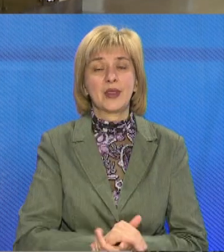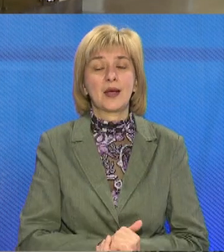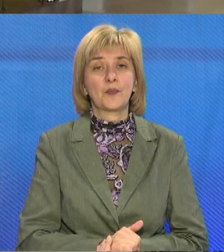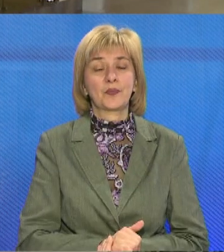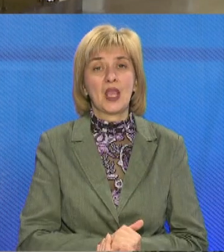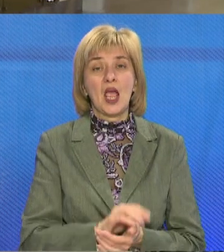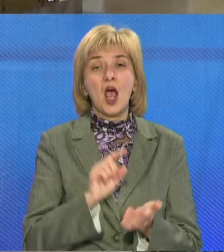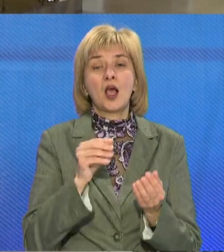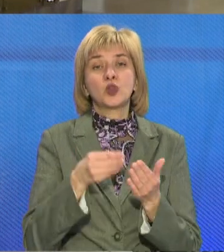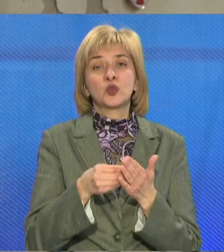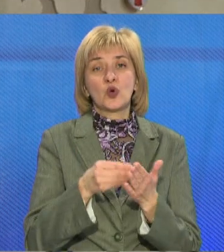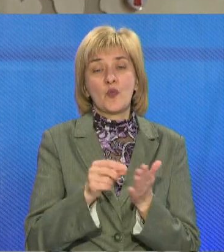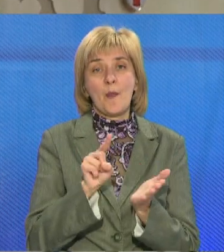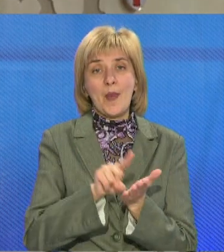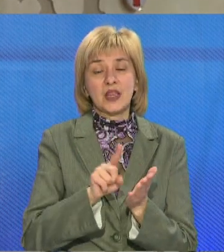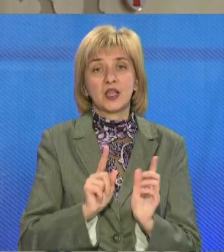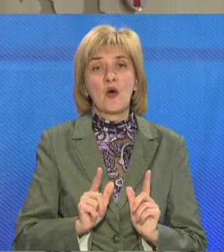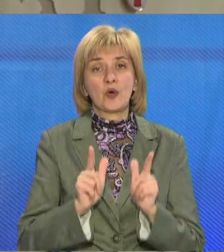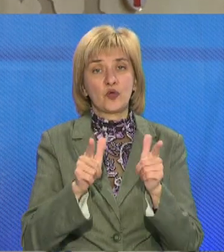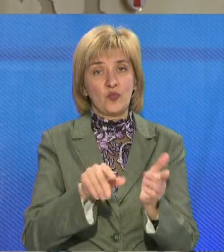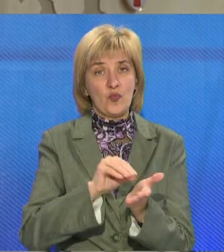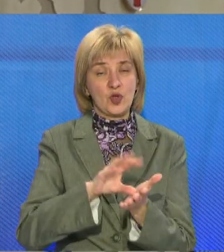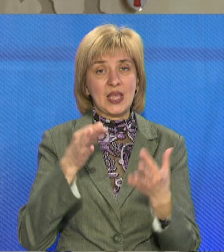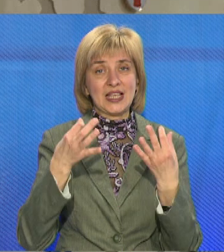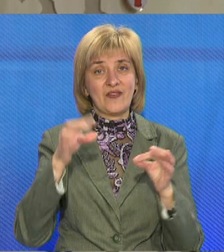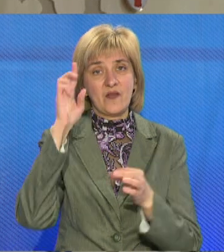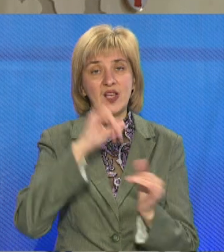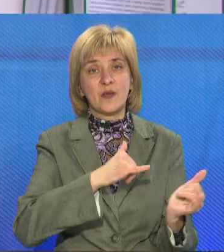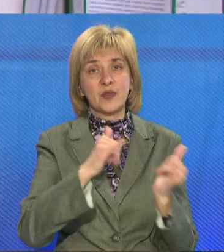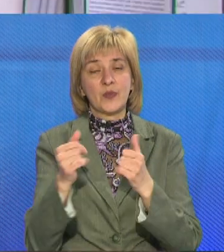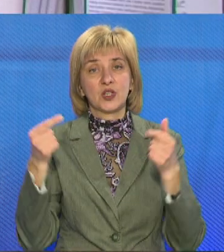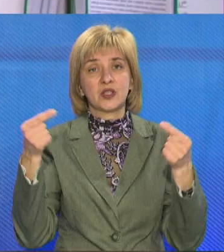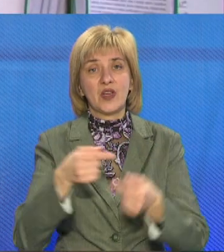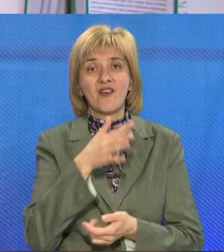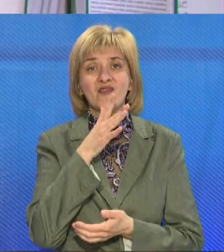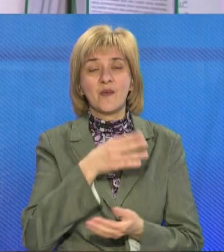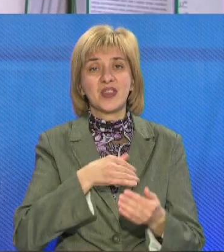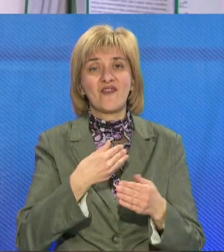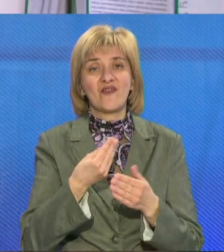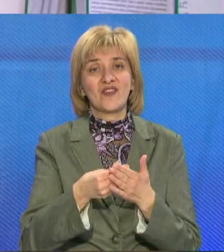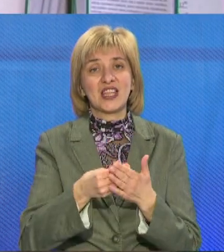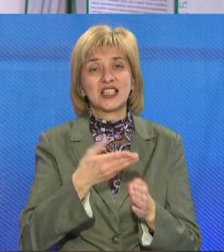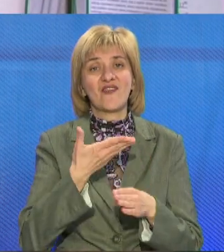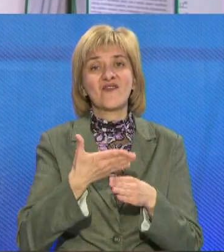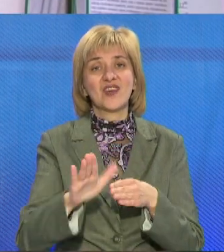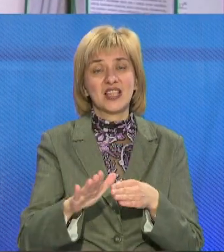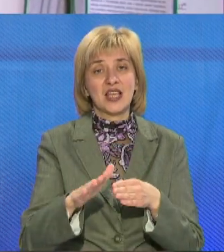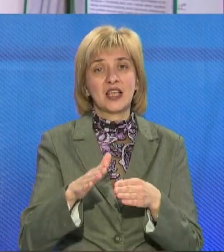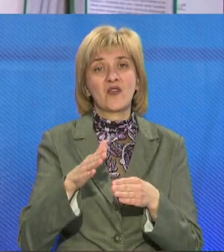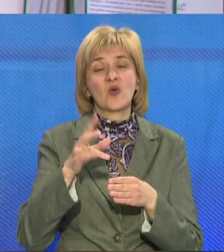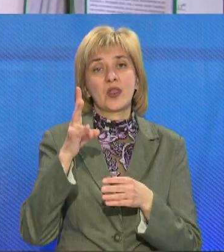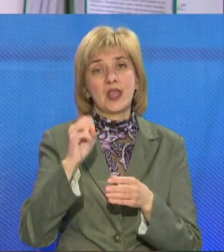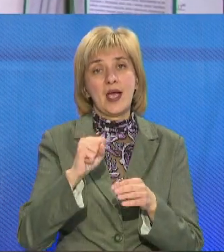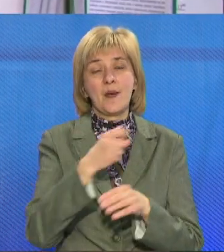Дададзім сумы падаткаў, што паступаюць у бюджэт, дазваляюць дзяржаве забяспечваць своечасовае фінансаванне выдаткаў на медыцынскую галіну,